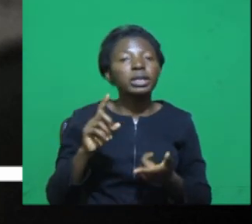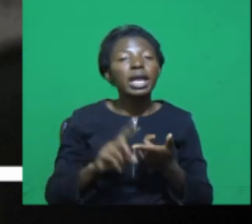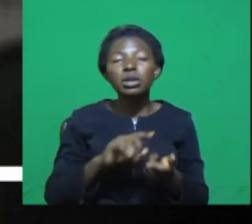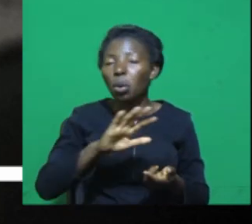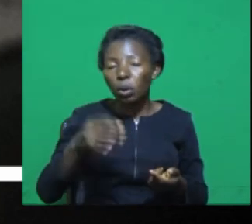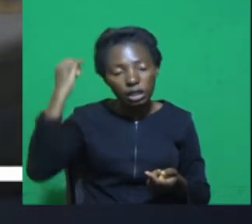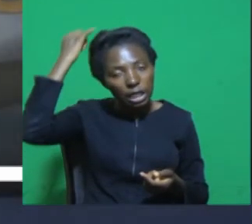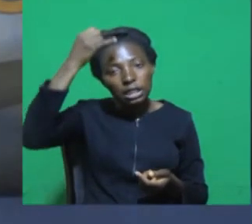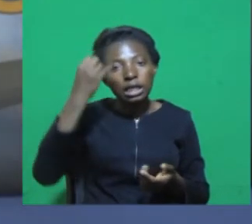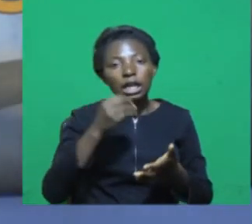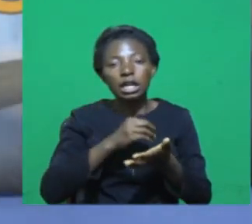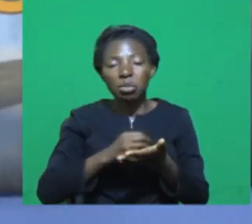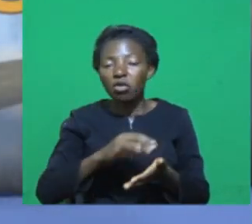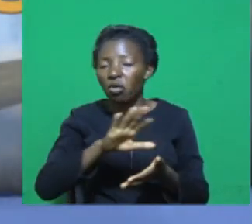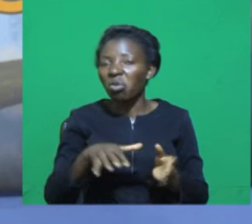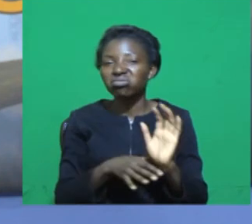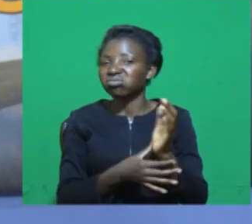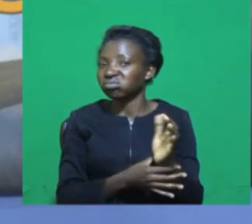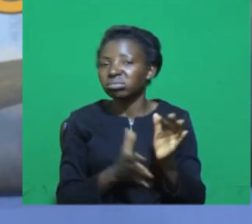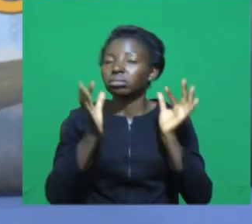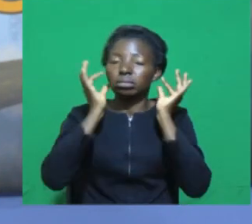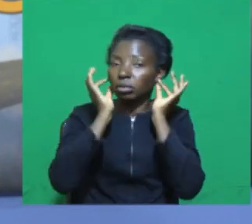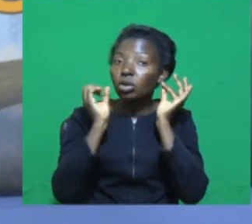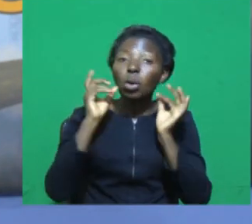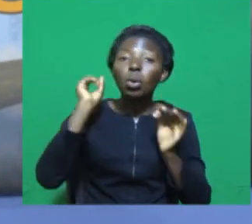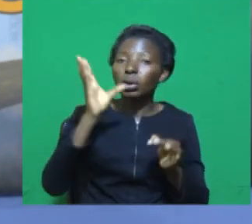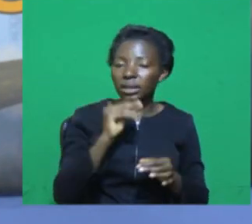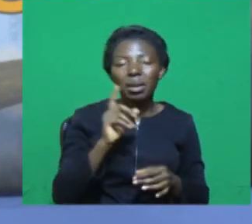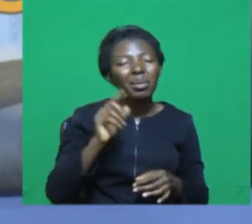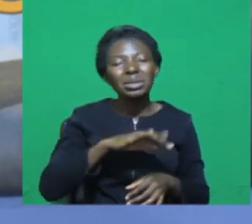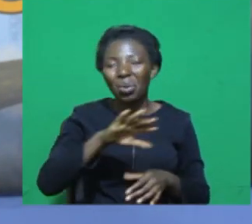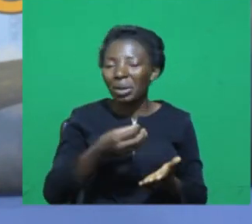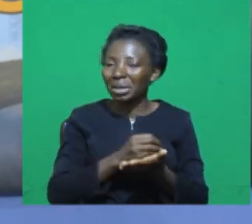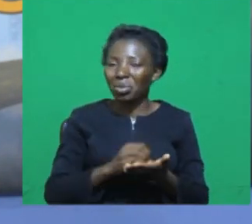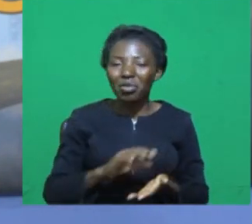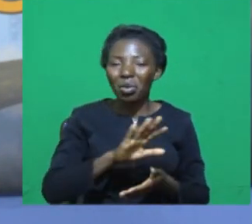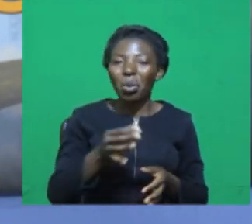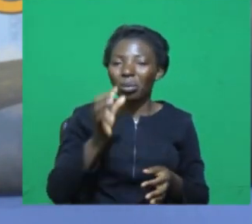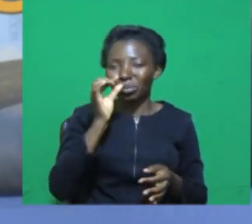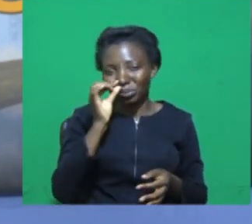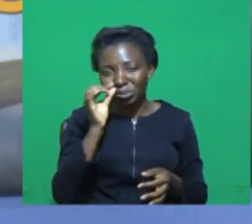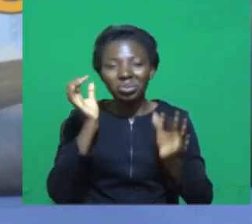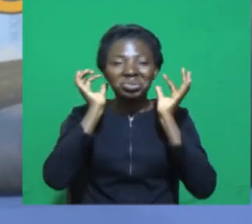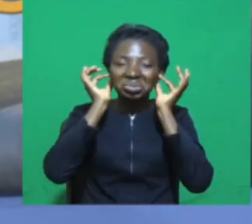zvavo kubva pagomo reHorebhi. Ndimwarayirayira kuti vabvise jewelry yavanga vainayo.